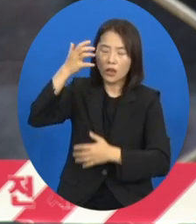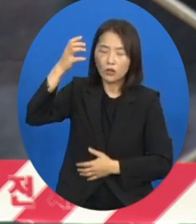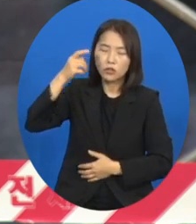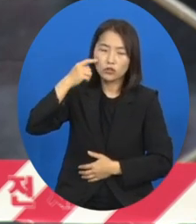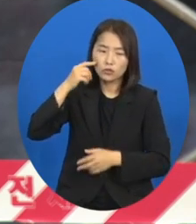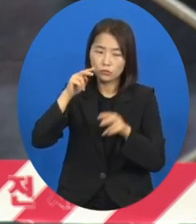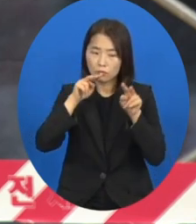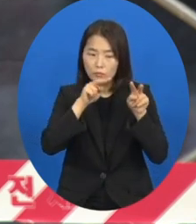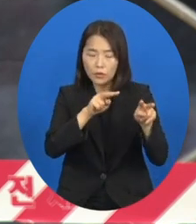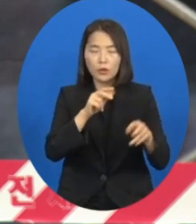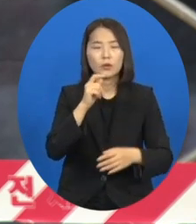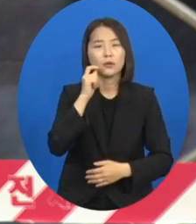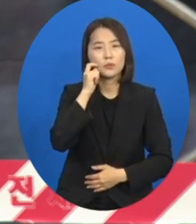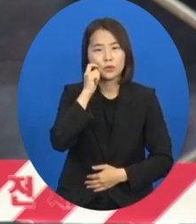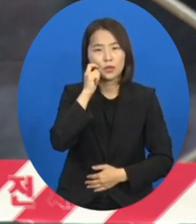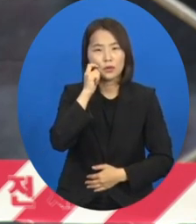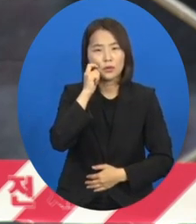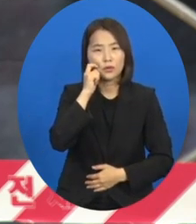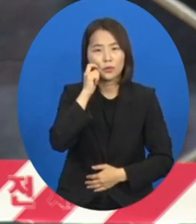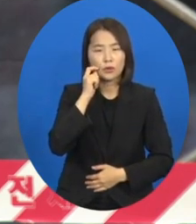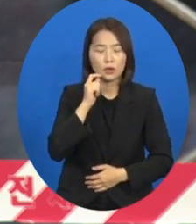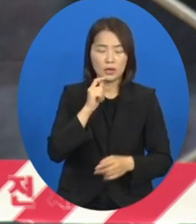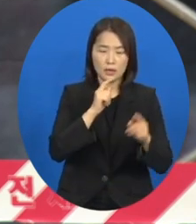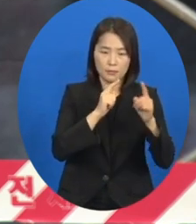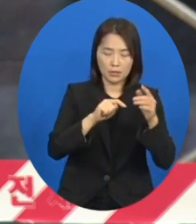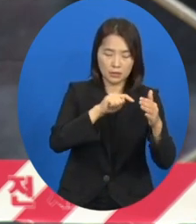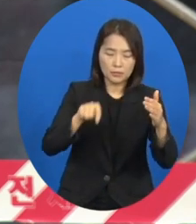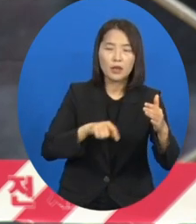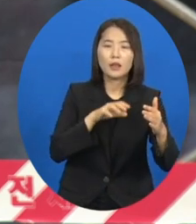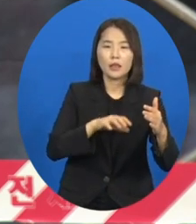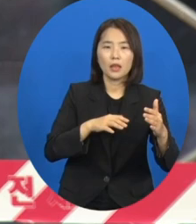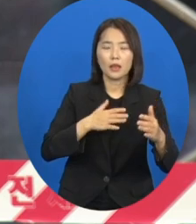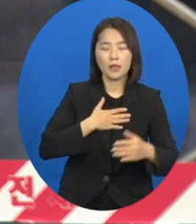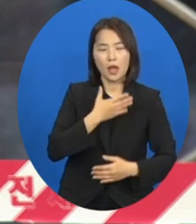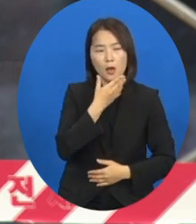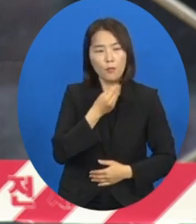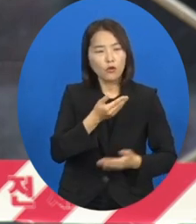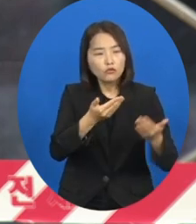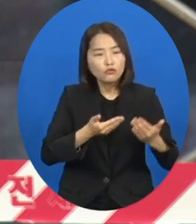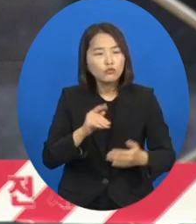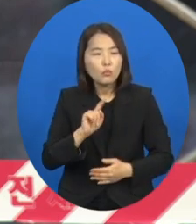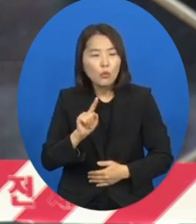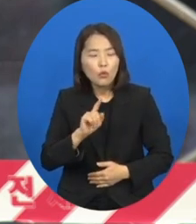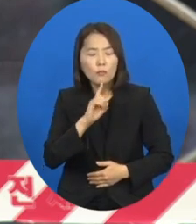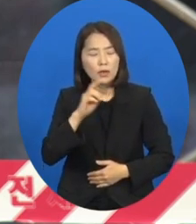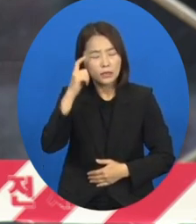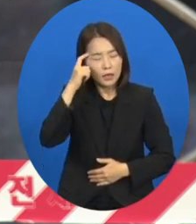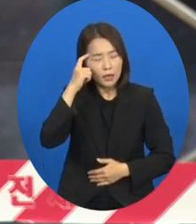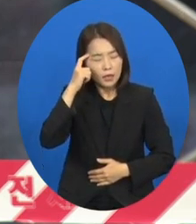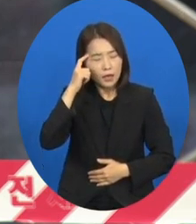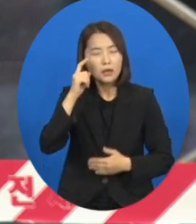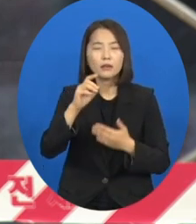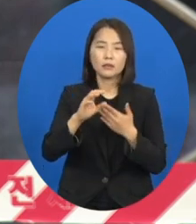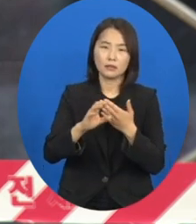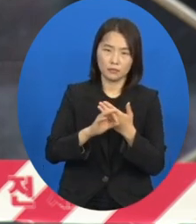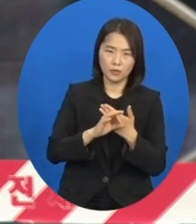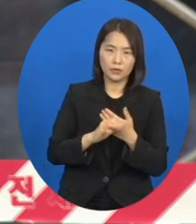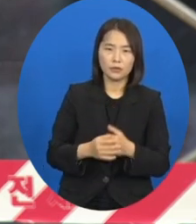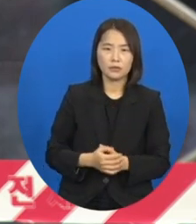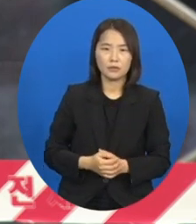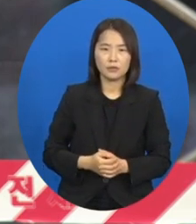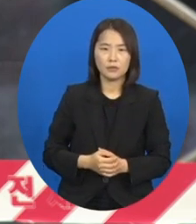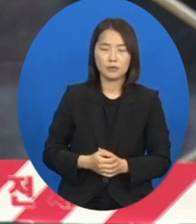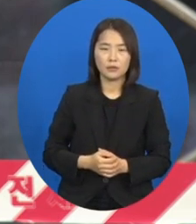못하고 이 말씀 가운데서 나에게 어떤 복이 임할까만 생각한다면, 내가